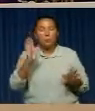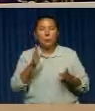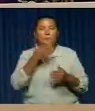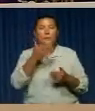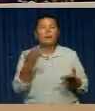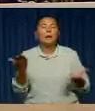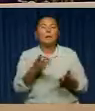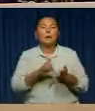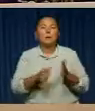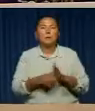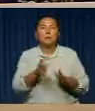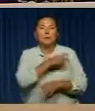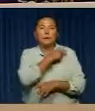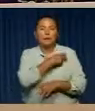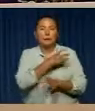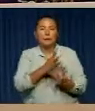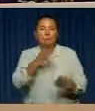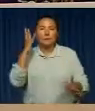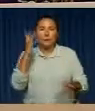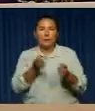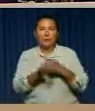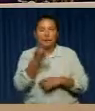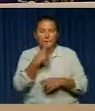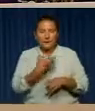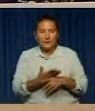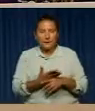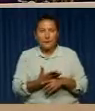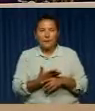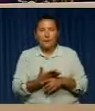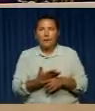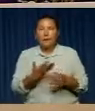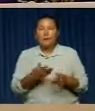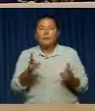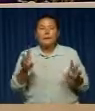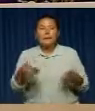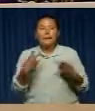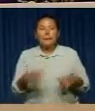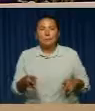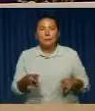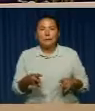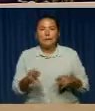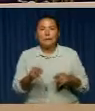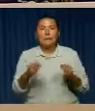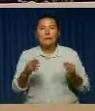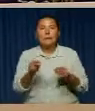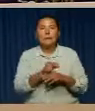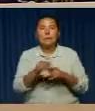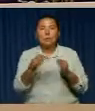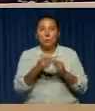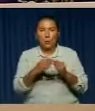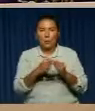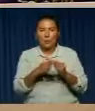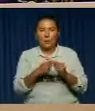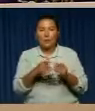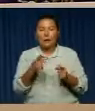сұрадым, мынау қандай екен? Бұл дәрігерге тұрған кезек екен. Сол керек емес жаңағы ем-дом жасалады.